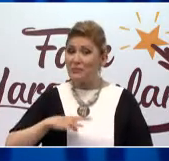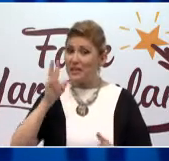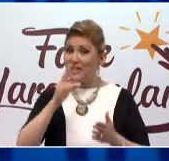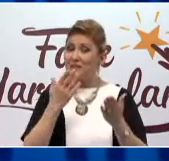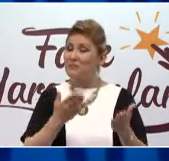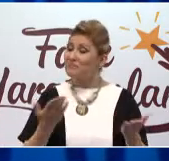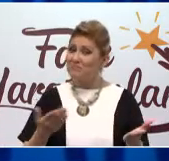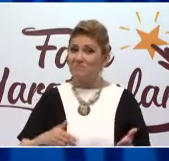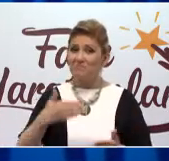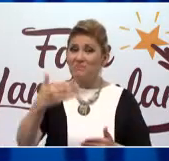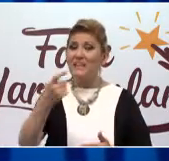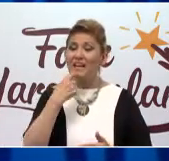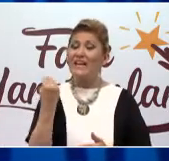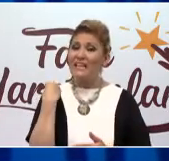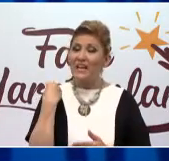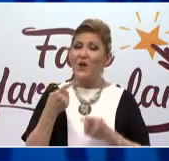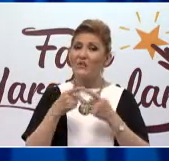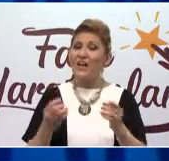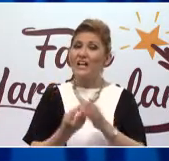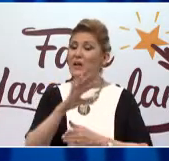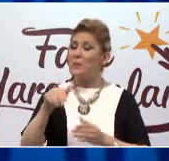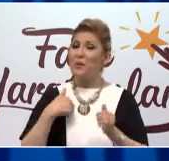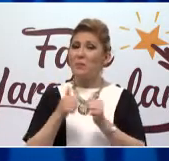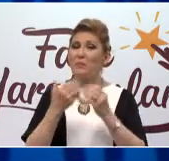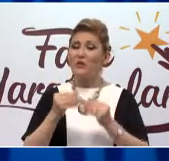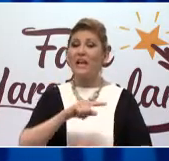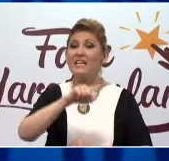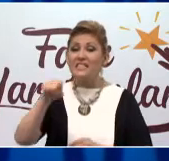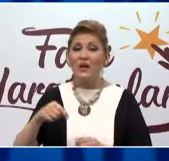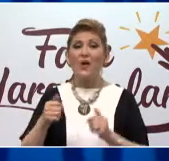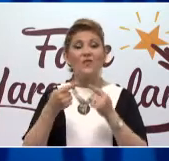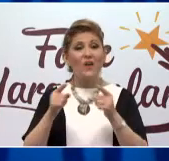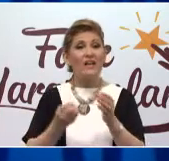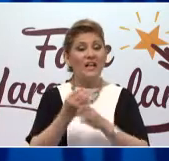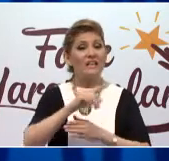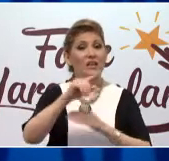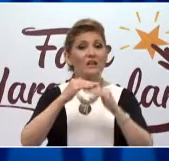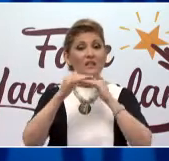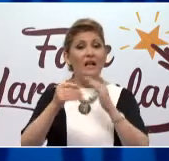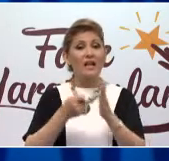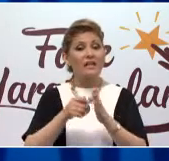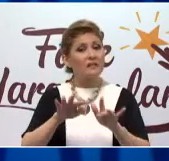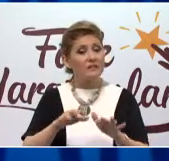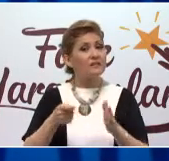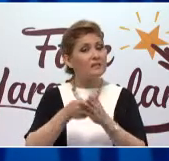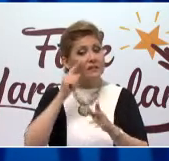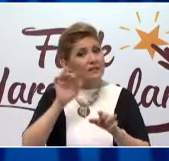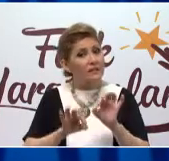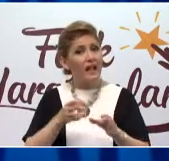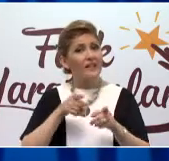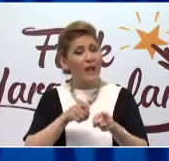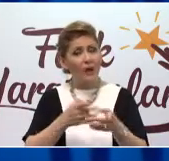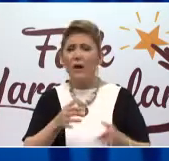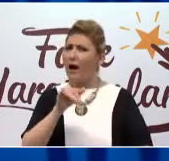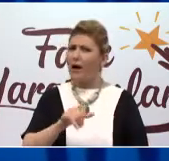istedik. Umarım önümüzdeki yıl yeni Fark Yaratanlarla beraber olacağız. Siz de Fark Yaratanları çeşitli sosyal medya hesaplarımızdan takip edebilirsiniz.